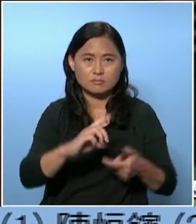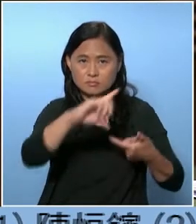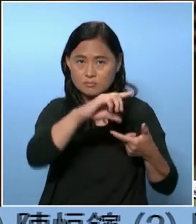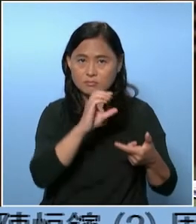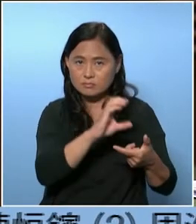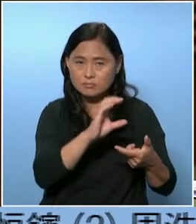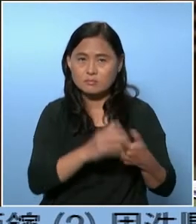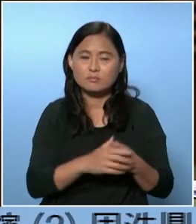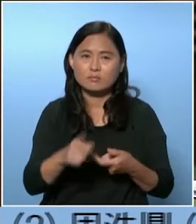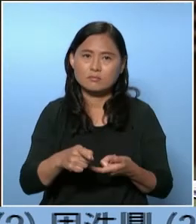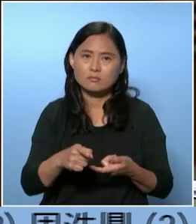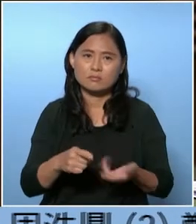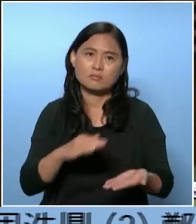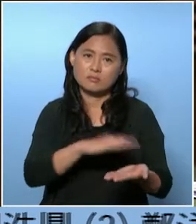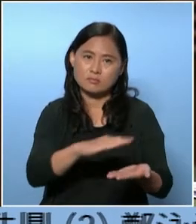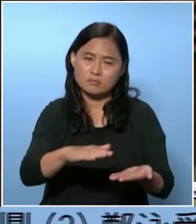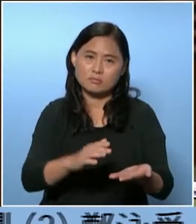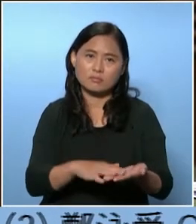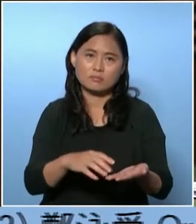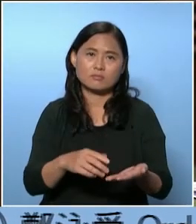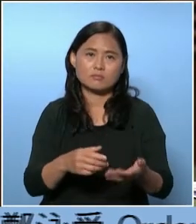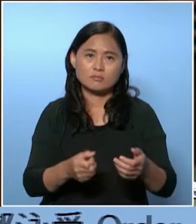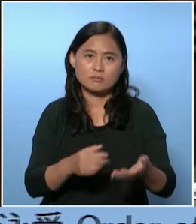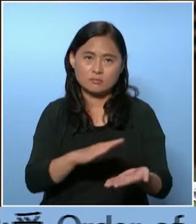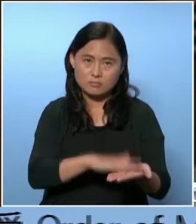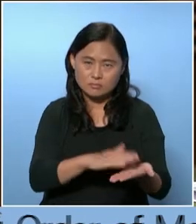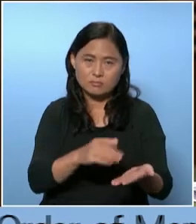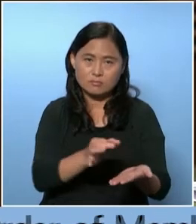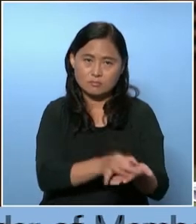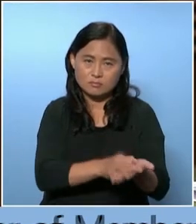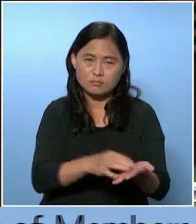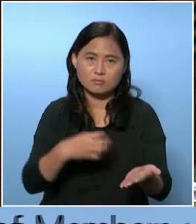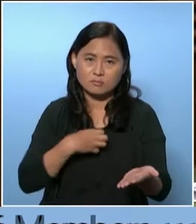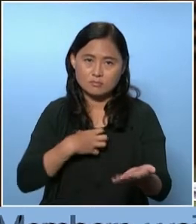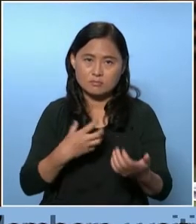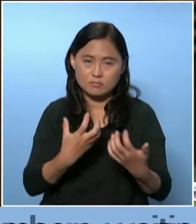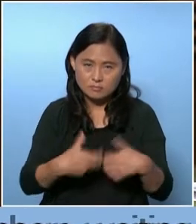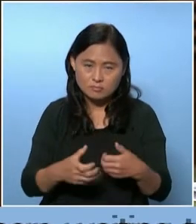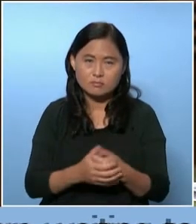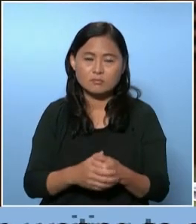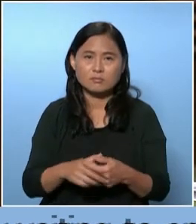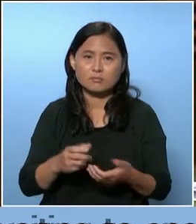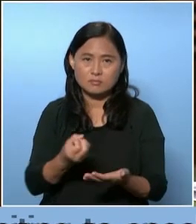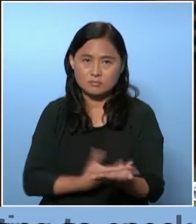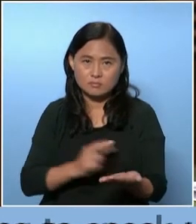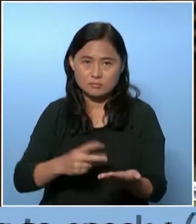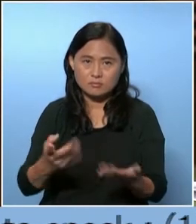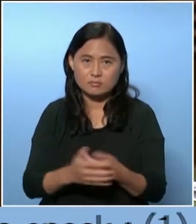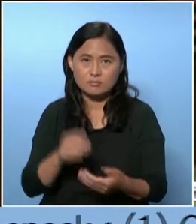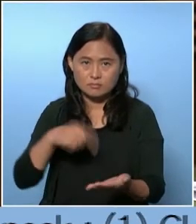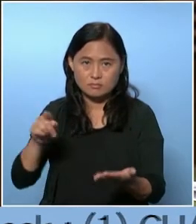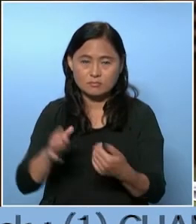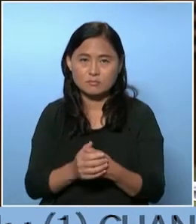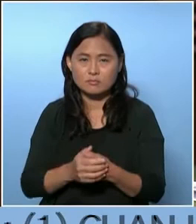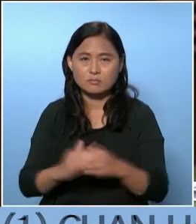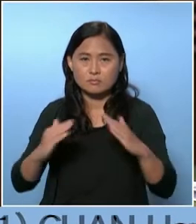就泊車位所安裝的車位感應器。相關修訂如獲通過，署長將可透過車